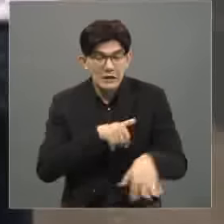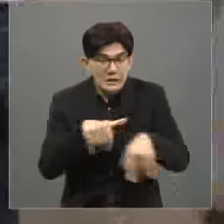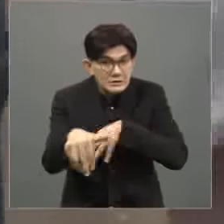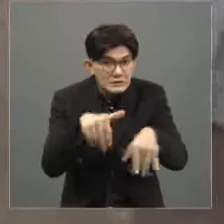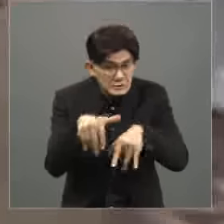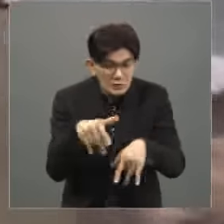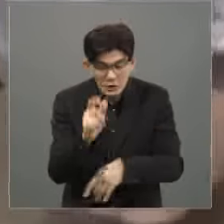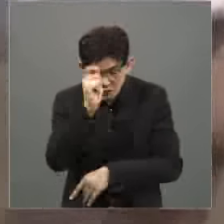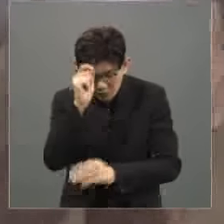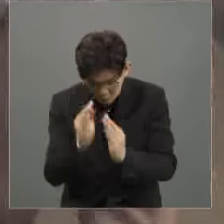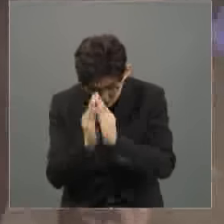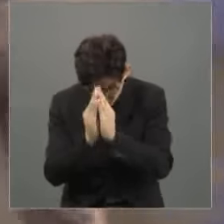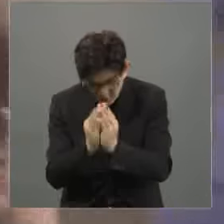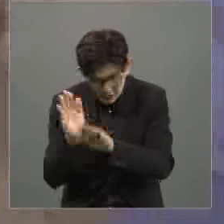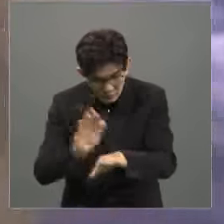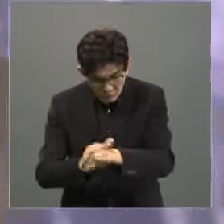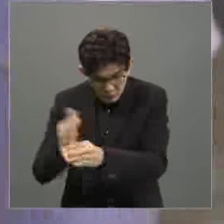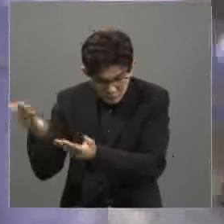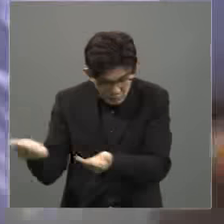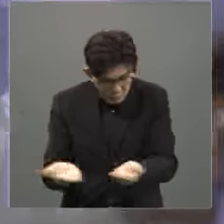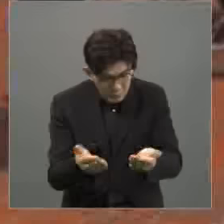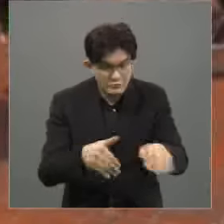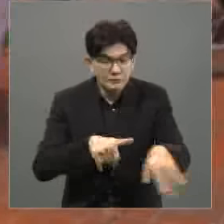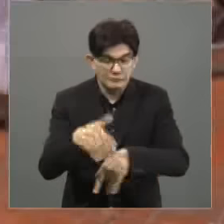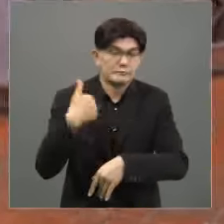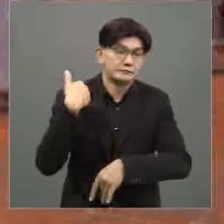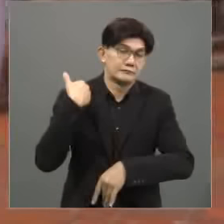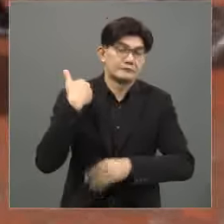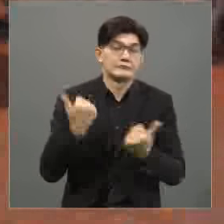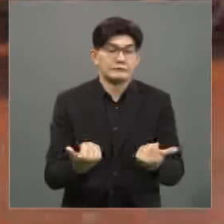าและขอเชิญชวนประชาชนมาร่วมสักการะในครั้งนี้ครับ